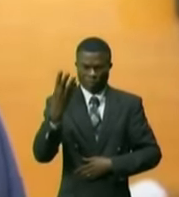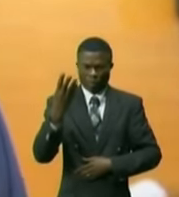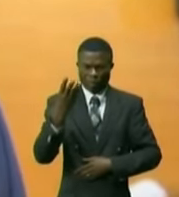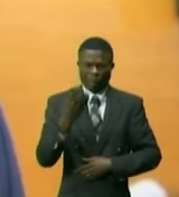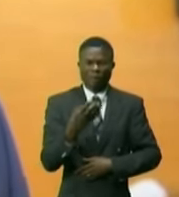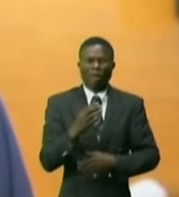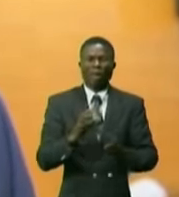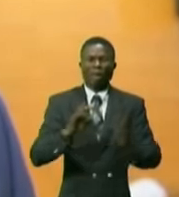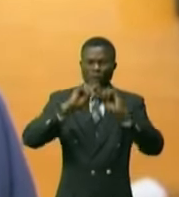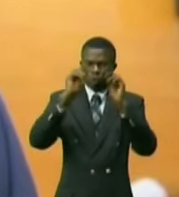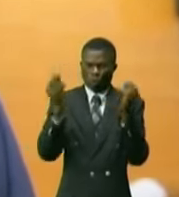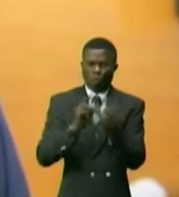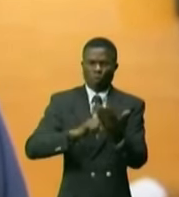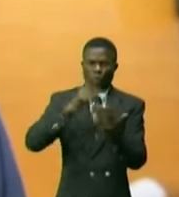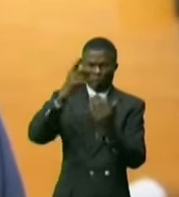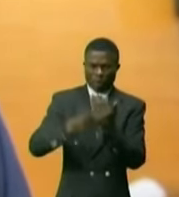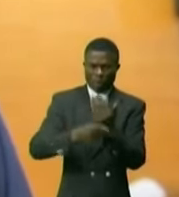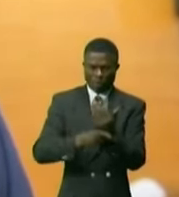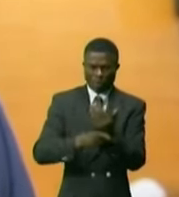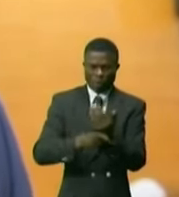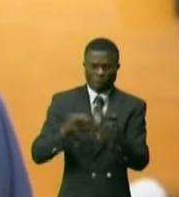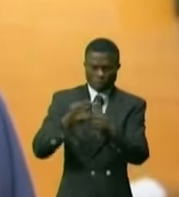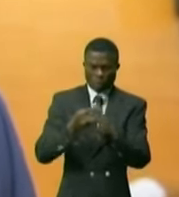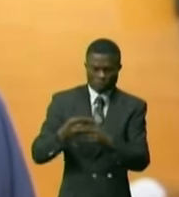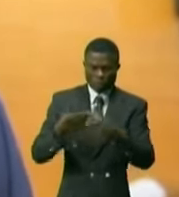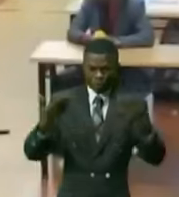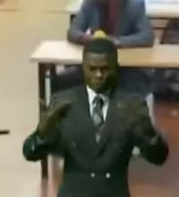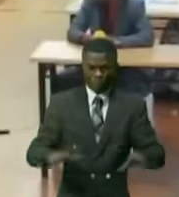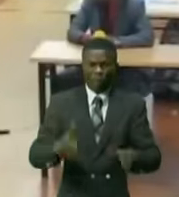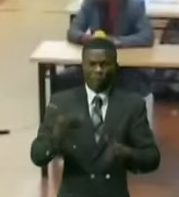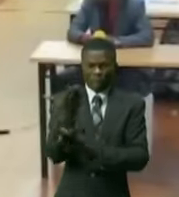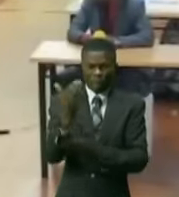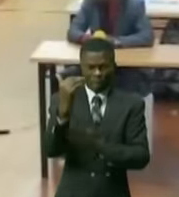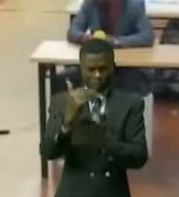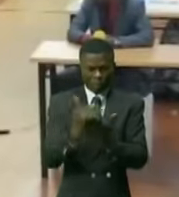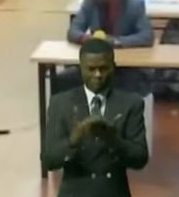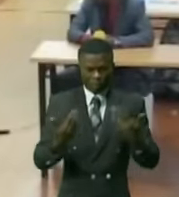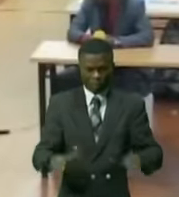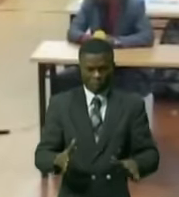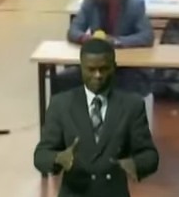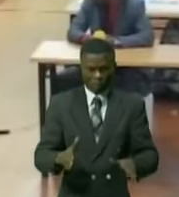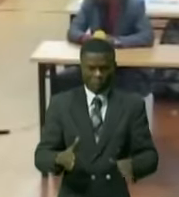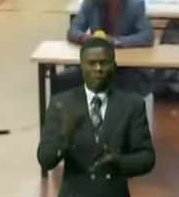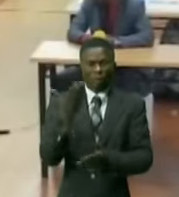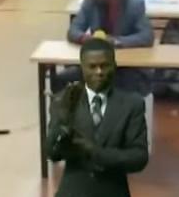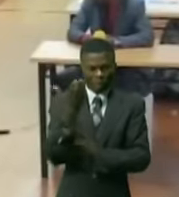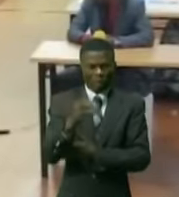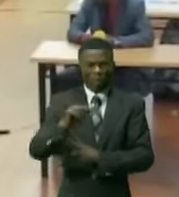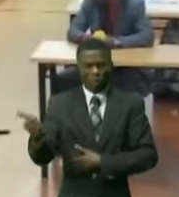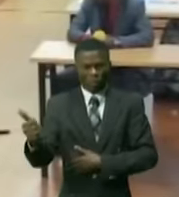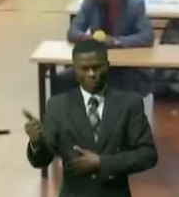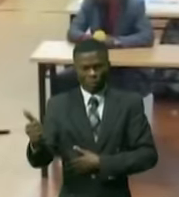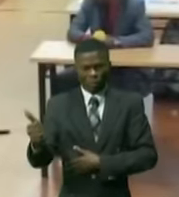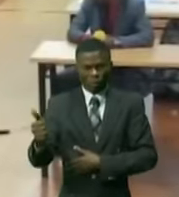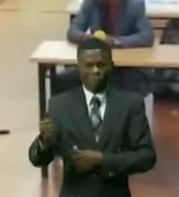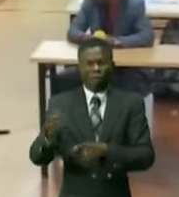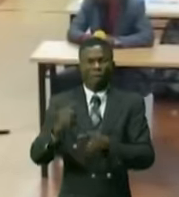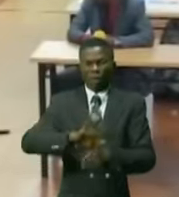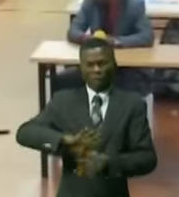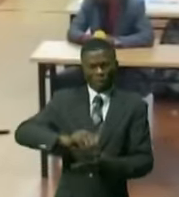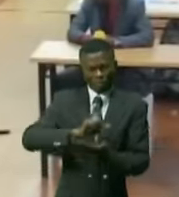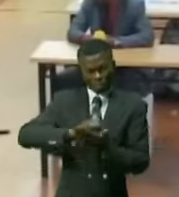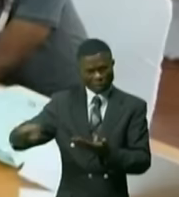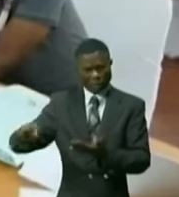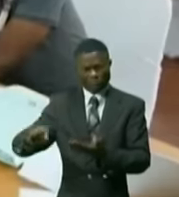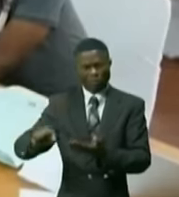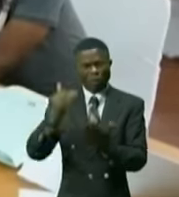de projet, lorsqu'on finit les supervisions et qu'on fait des recommandations, certaines recommandations sont délibérément mises de côté. Nous